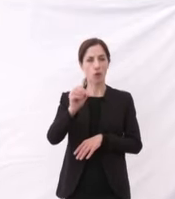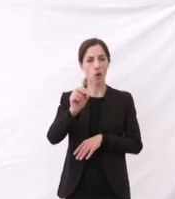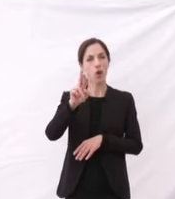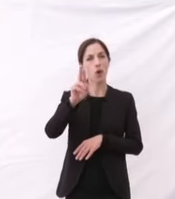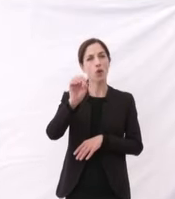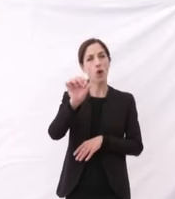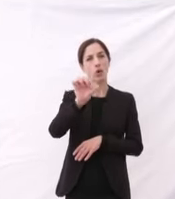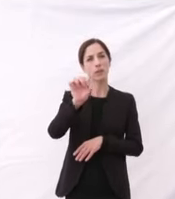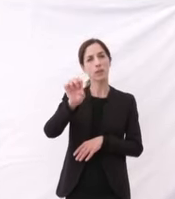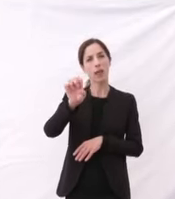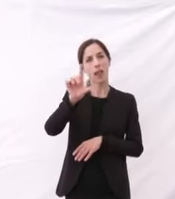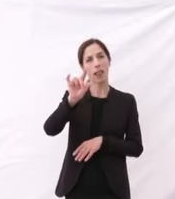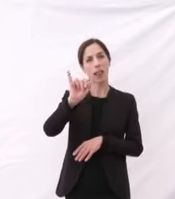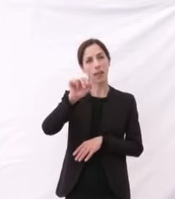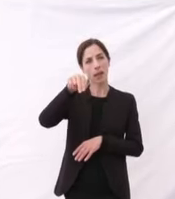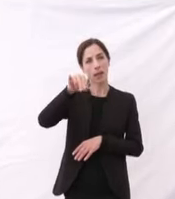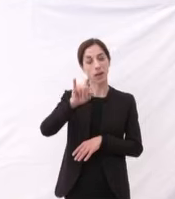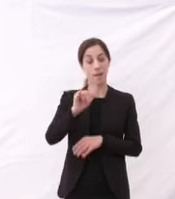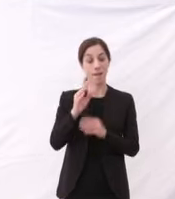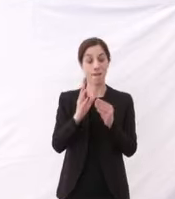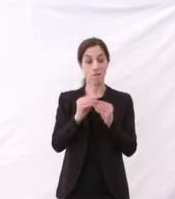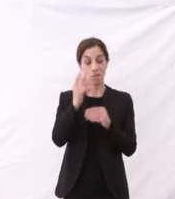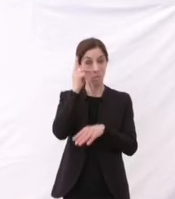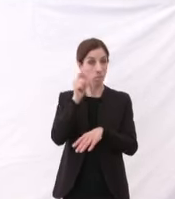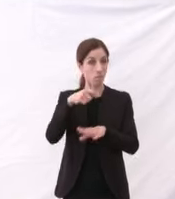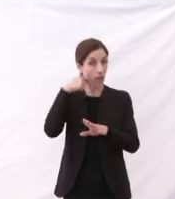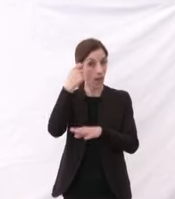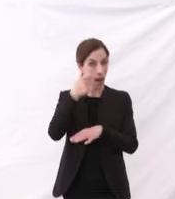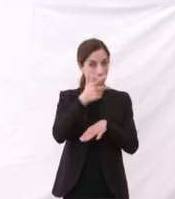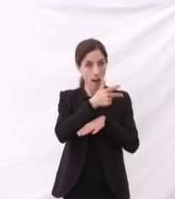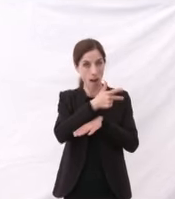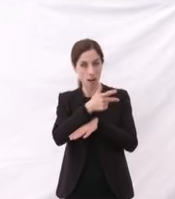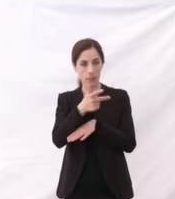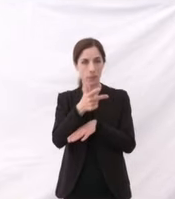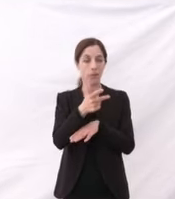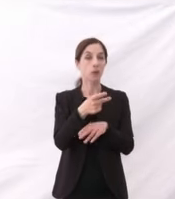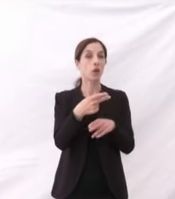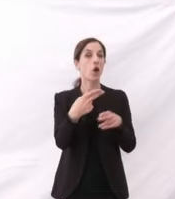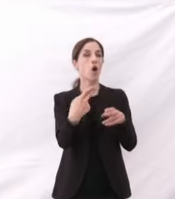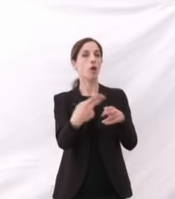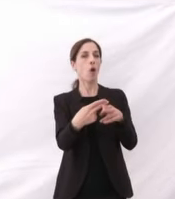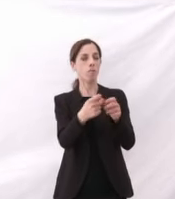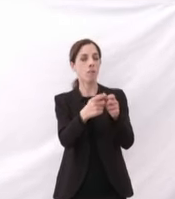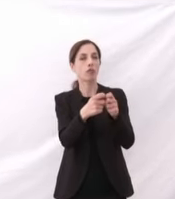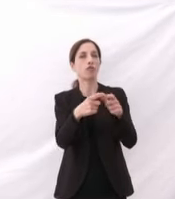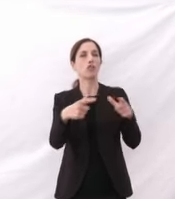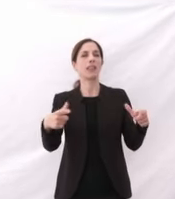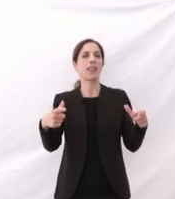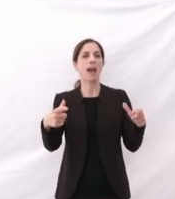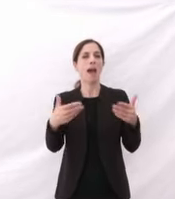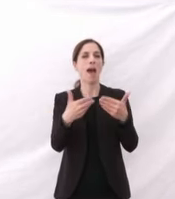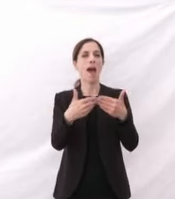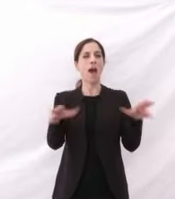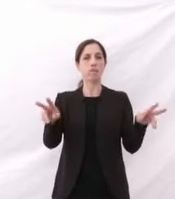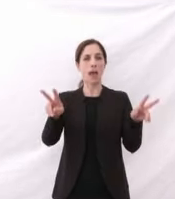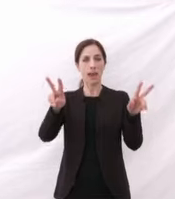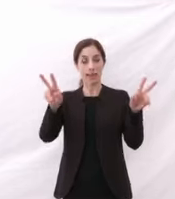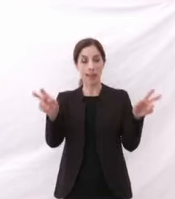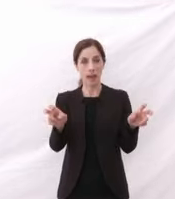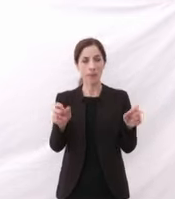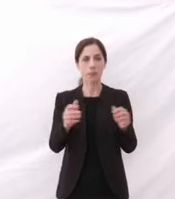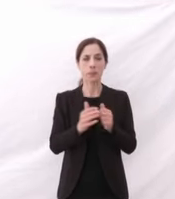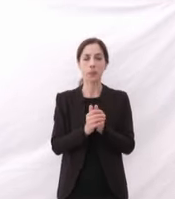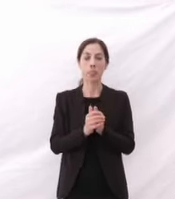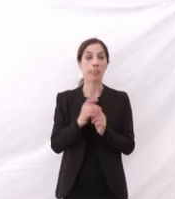realizzò un film, Roma, città aperta, con dei grandi